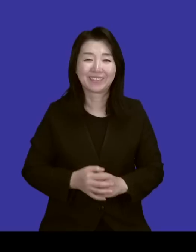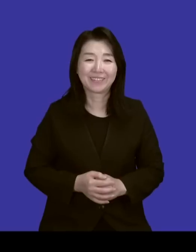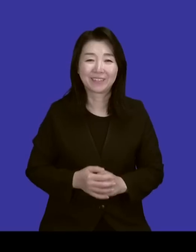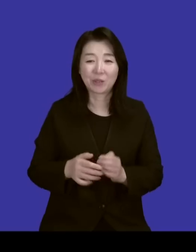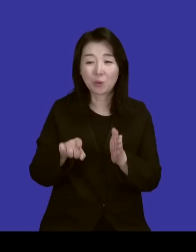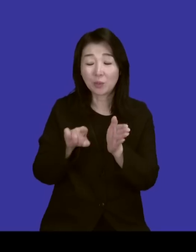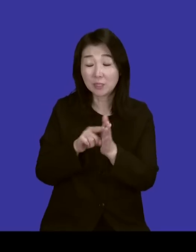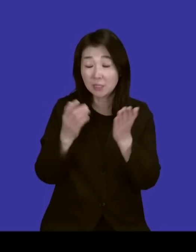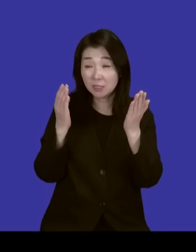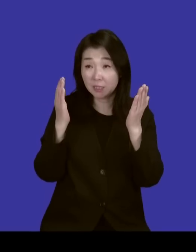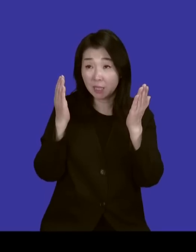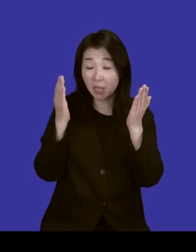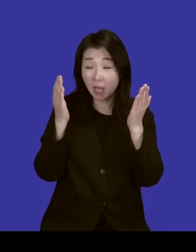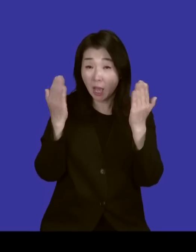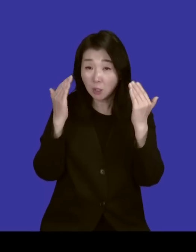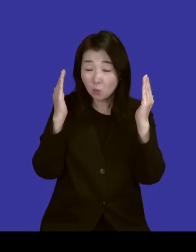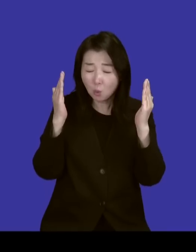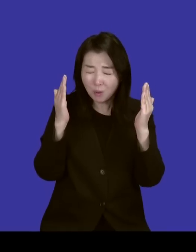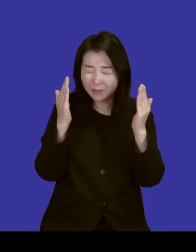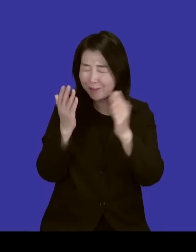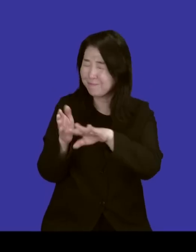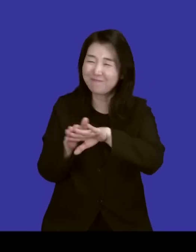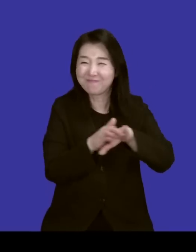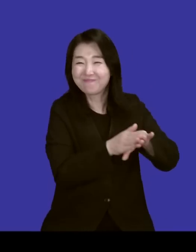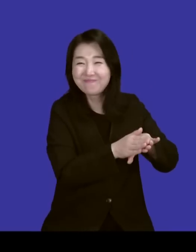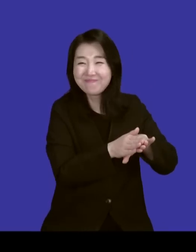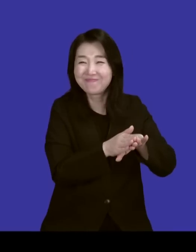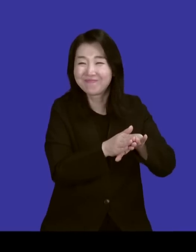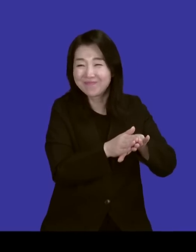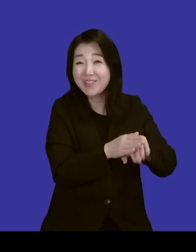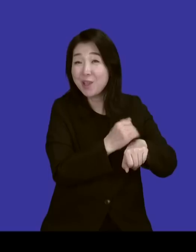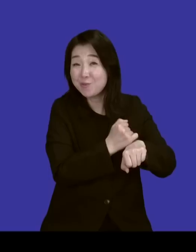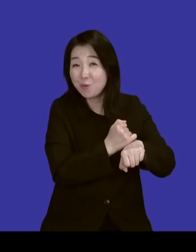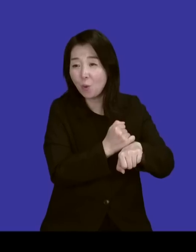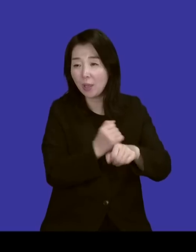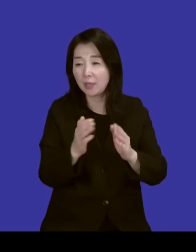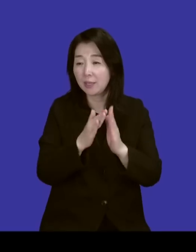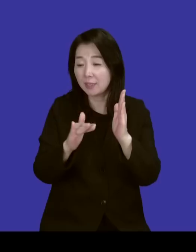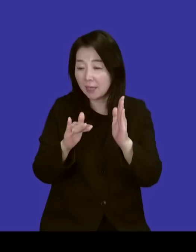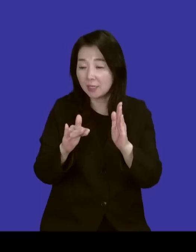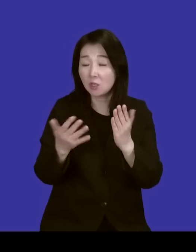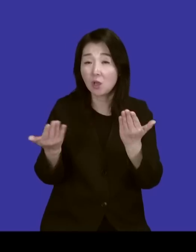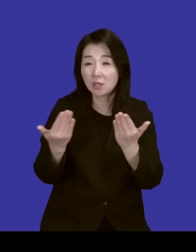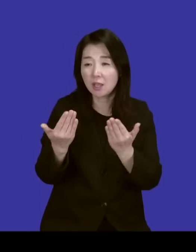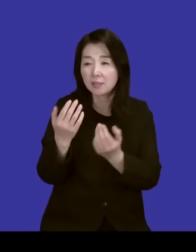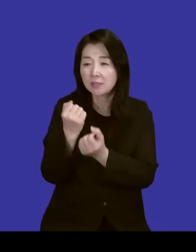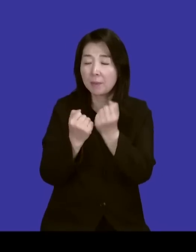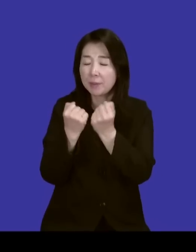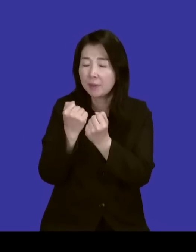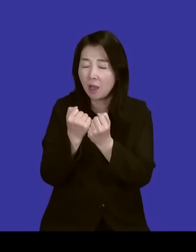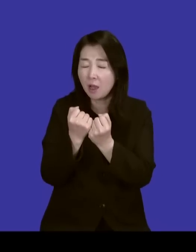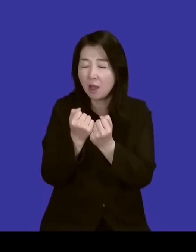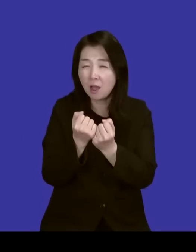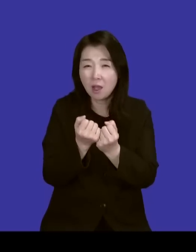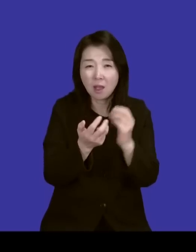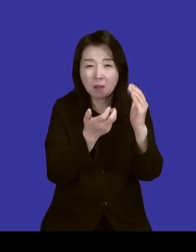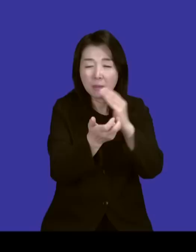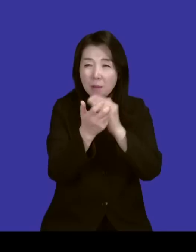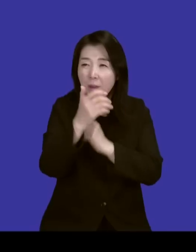신학교 제가 공부하던 그건 별로 제껴놓고 예, 가정사역 세미나를 돌아다니기 시작했어요. 그래서 네. 그